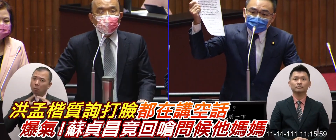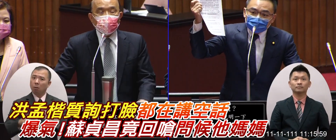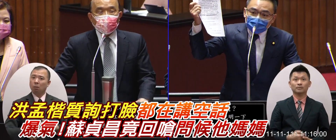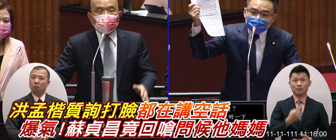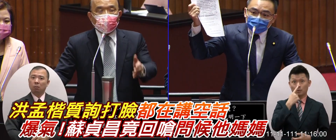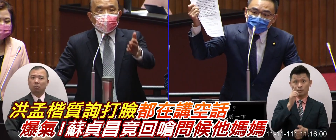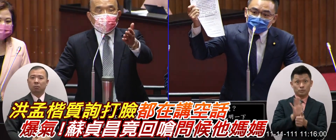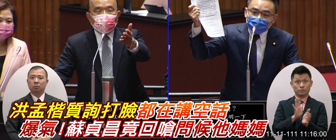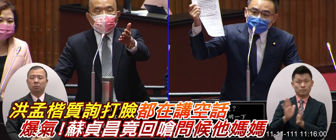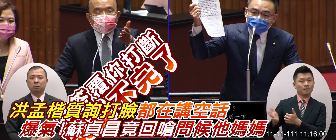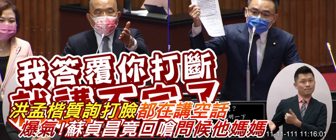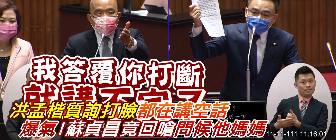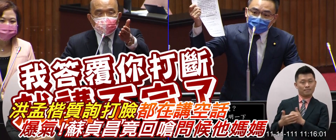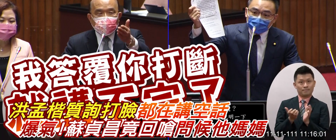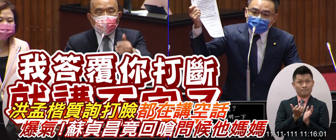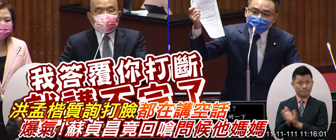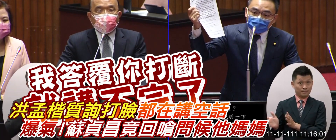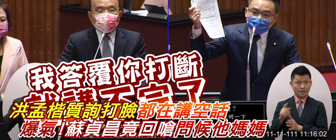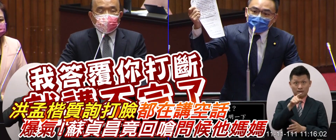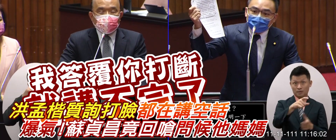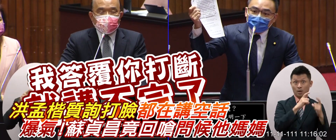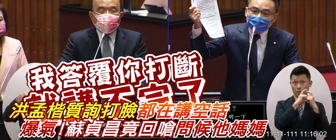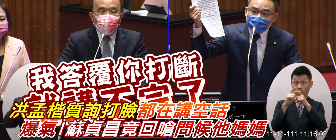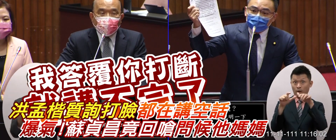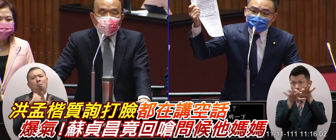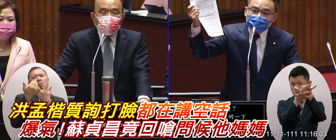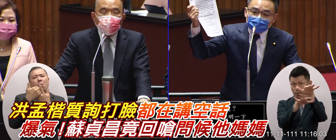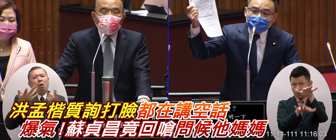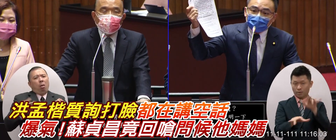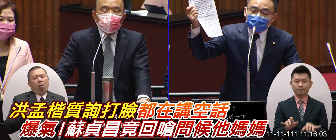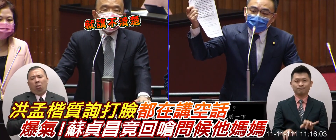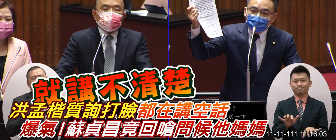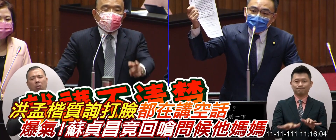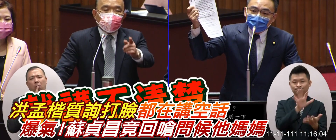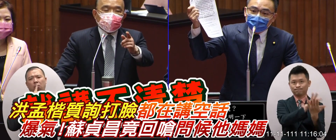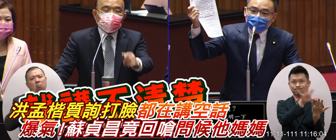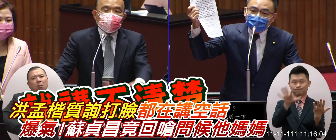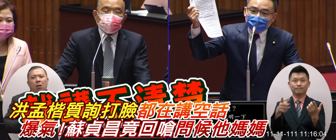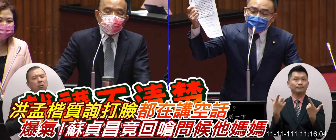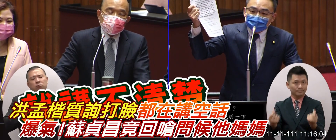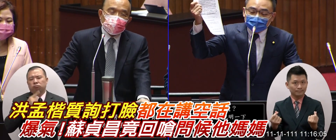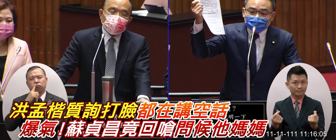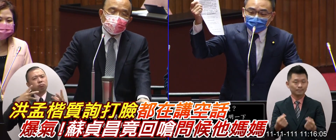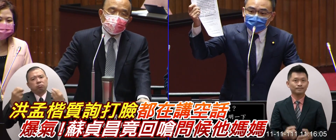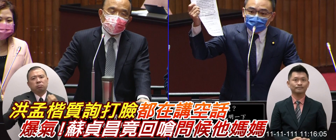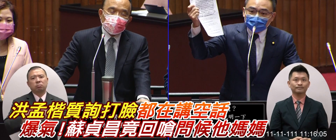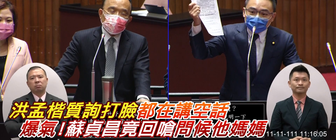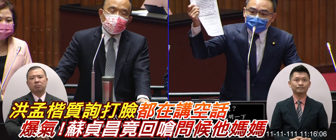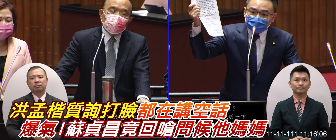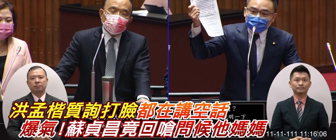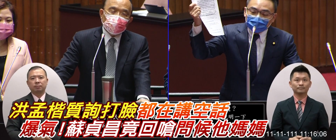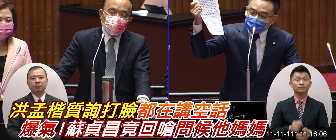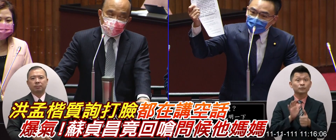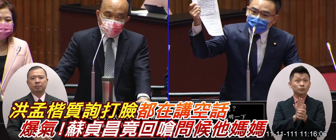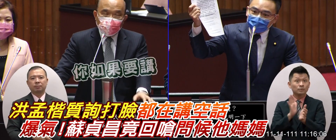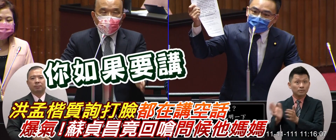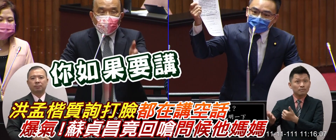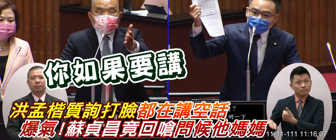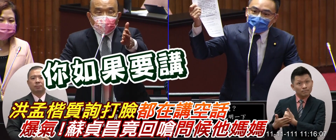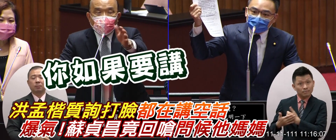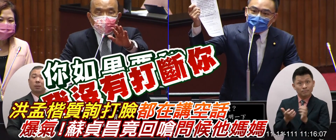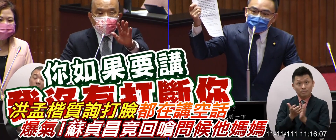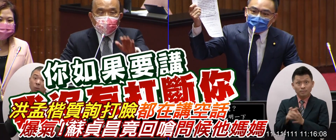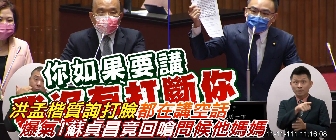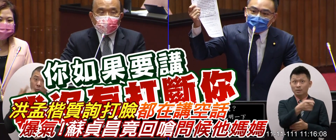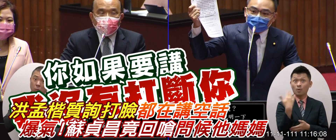助理帮我准备你的回应稿啊，一模一样哎， 讲不清楚。 我助理帮你准备，帮我准